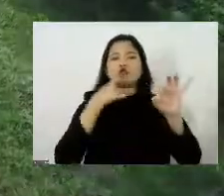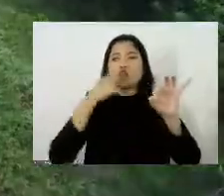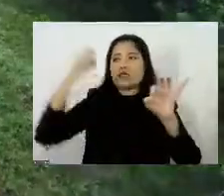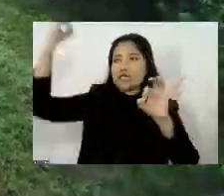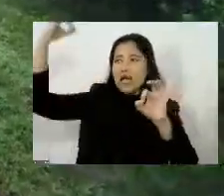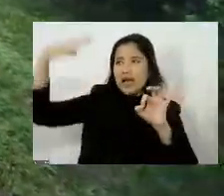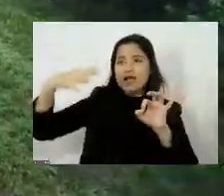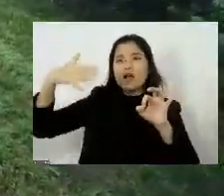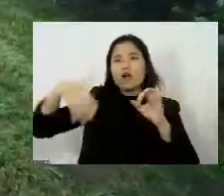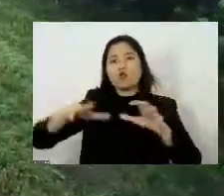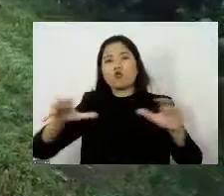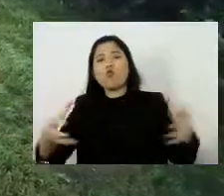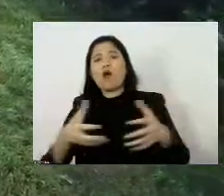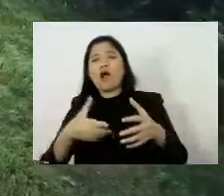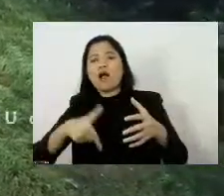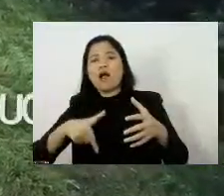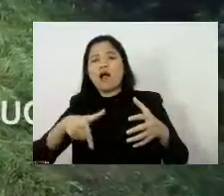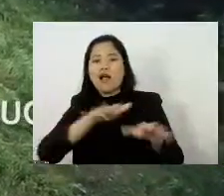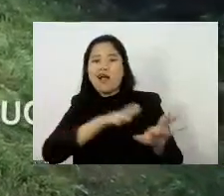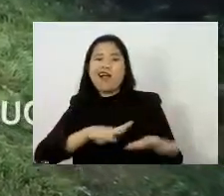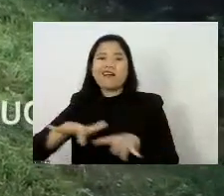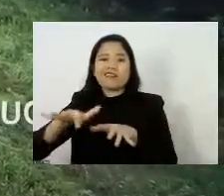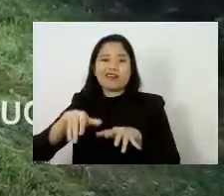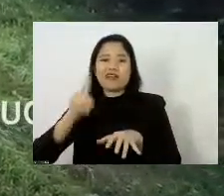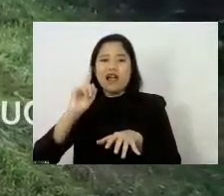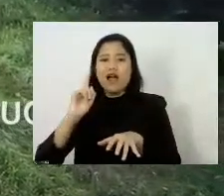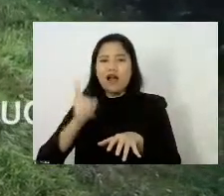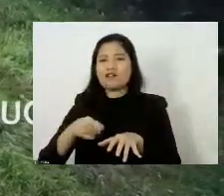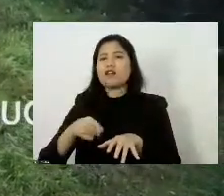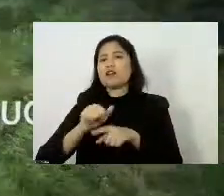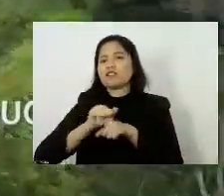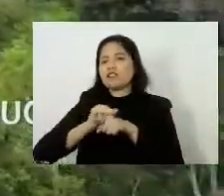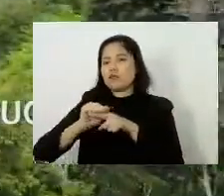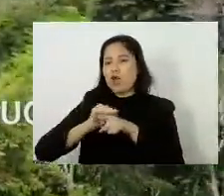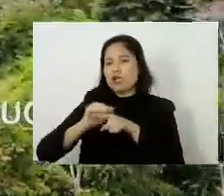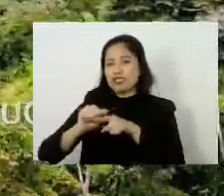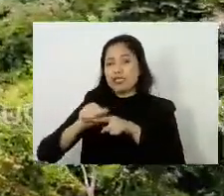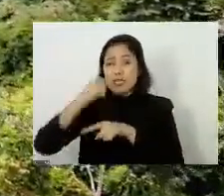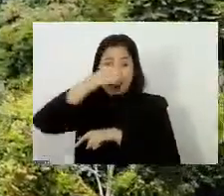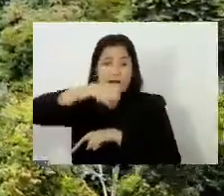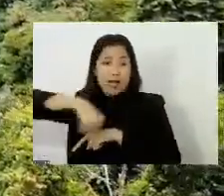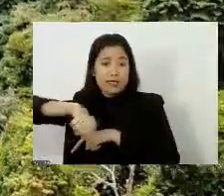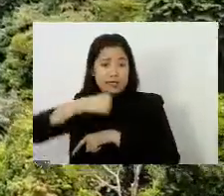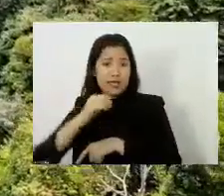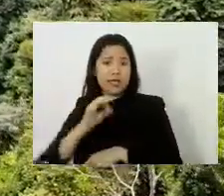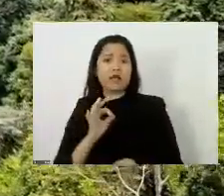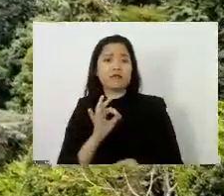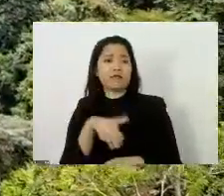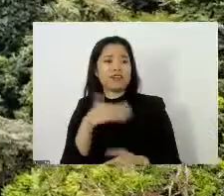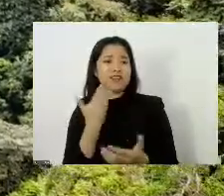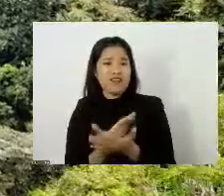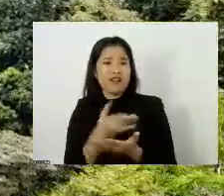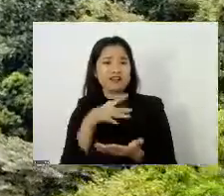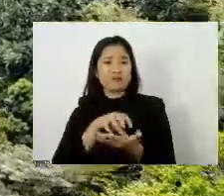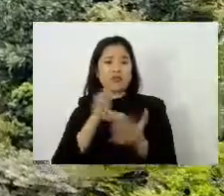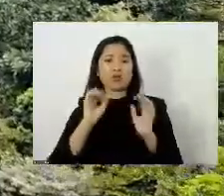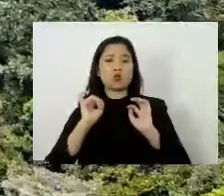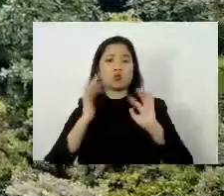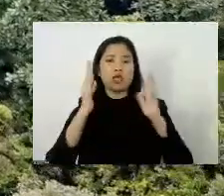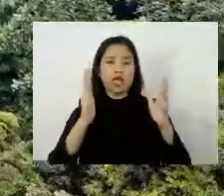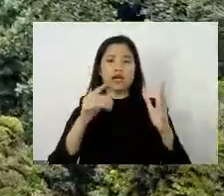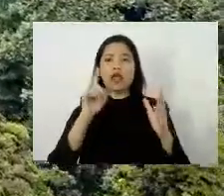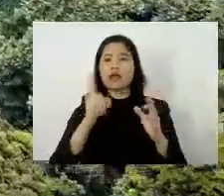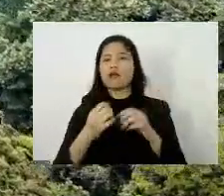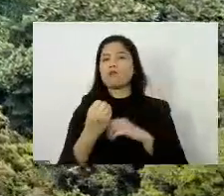dan air sebuah simulasi kehilangan gajah di hutan akan menurunkan biomassa di hutan sejumlah